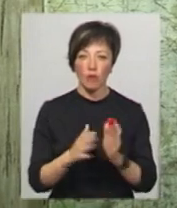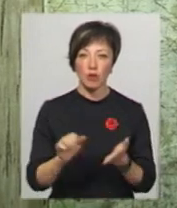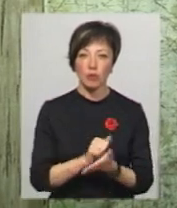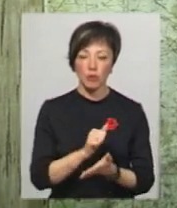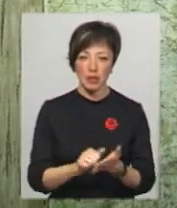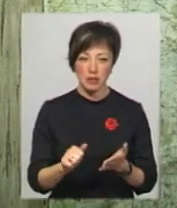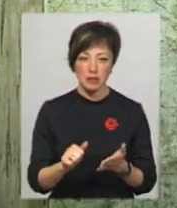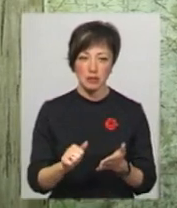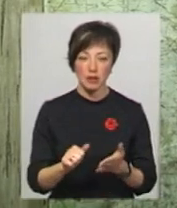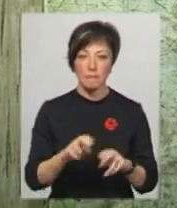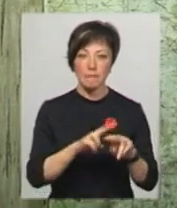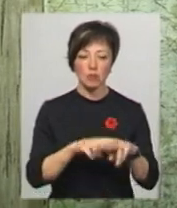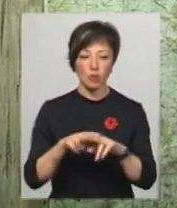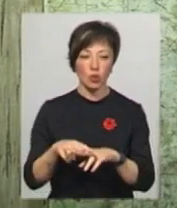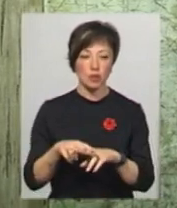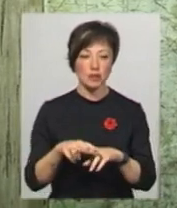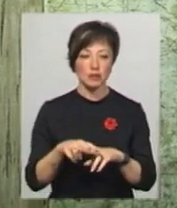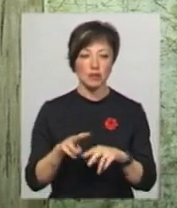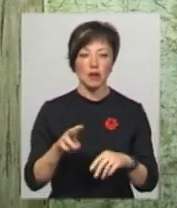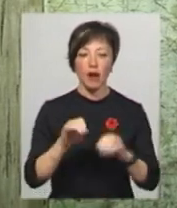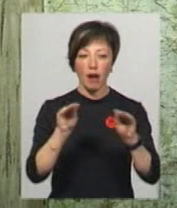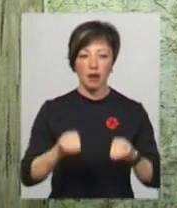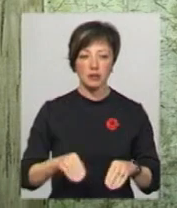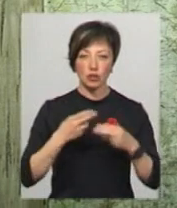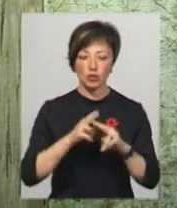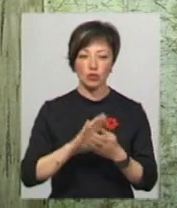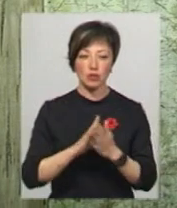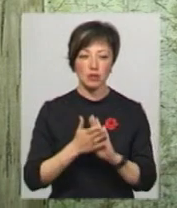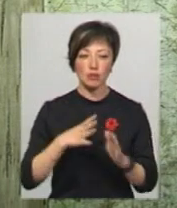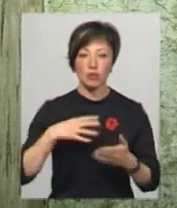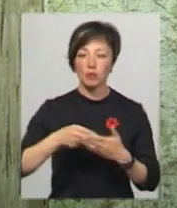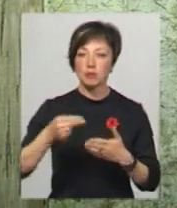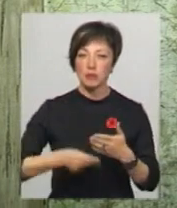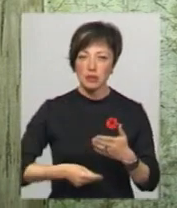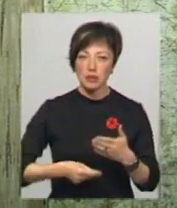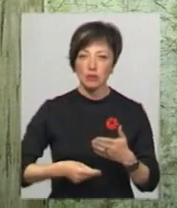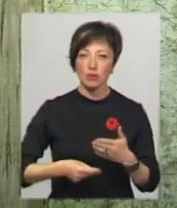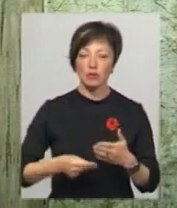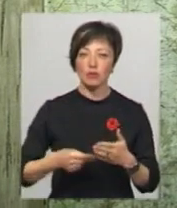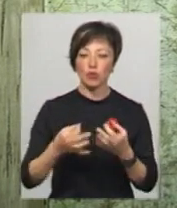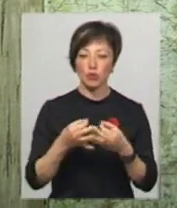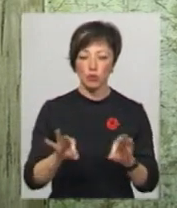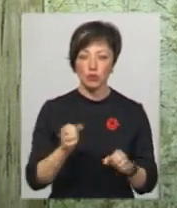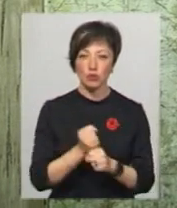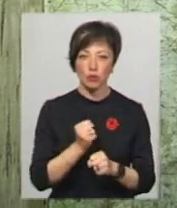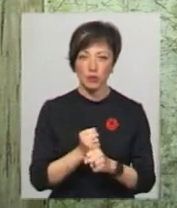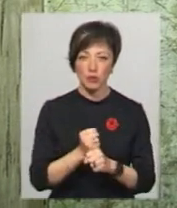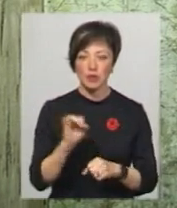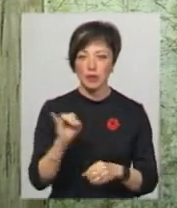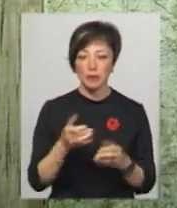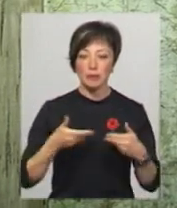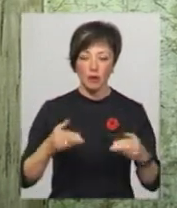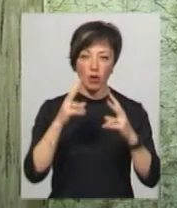документація, паспорти, акти технічного стану було підписано, нам було тоді допуск зроблено, і